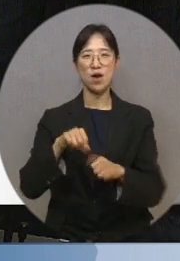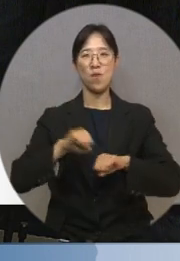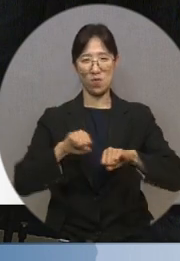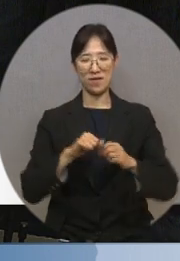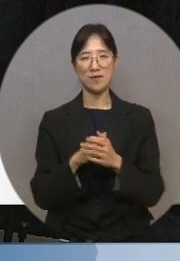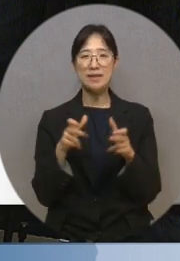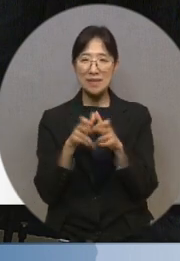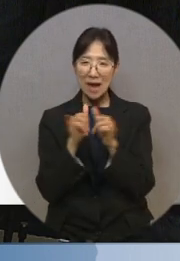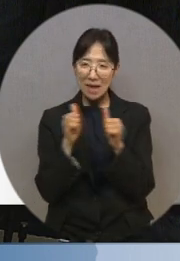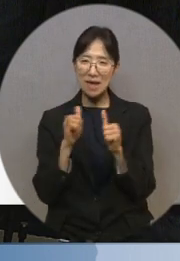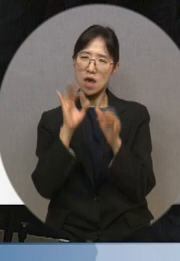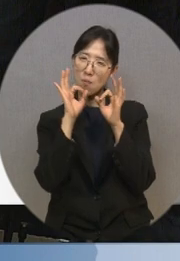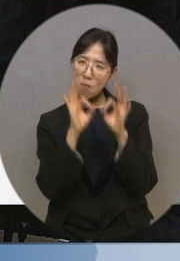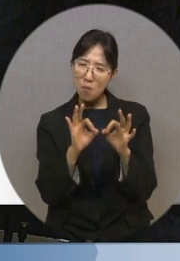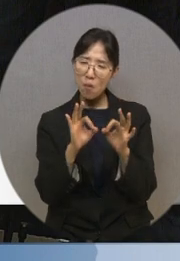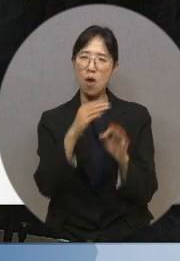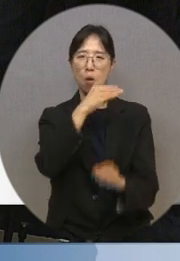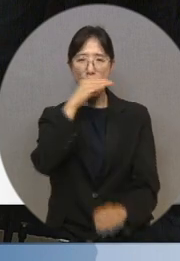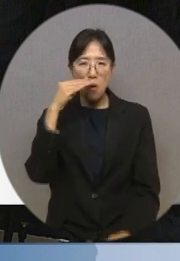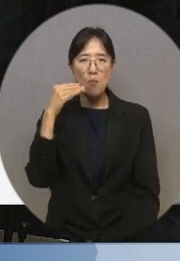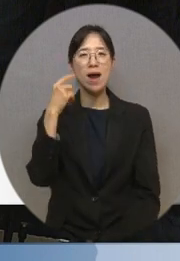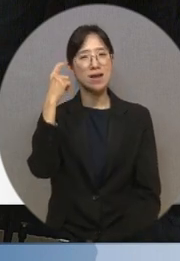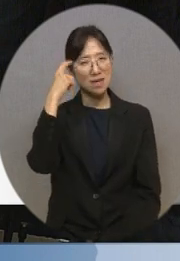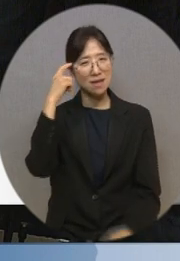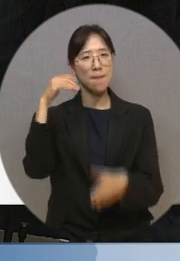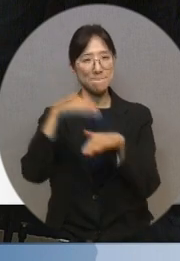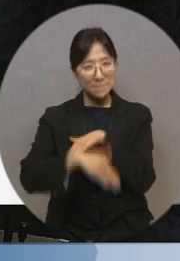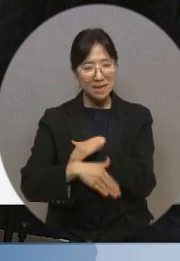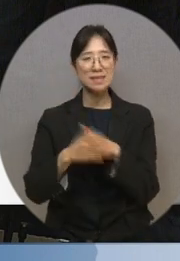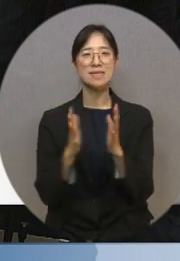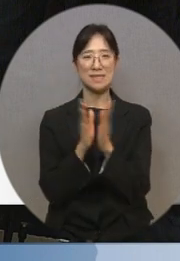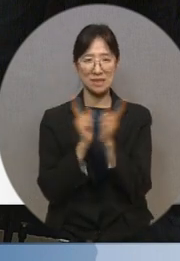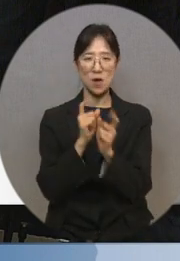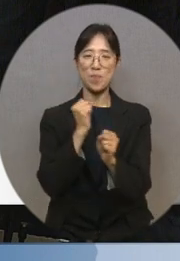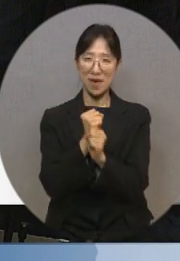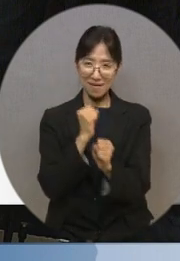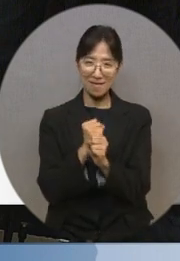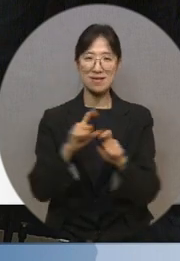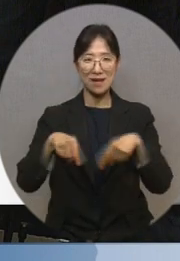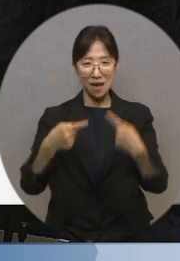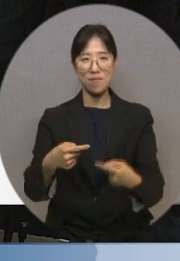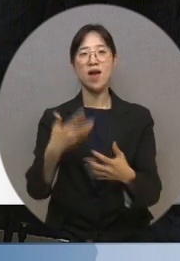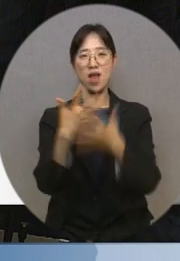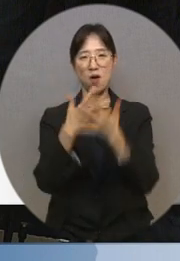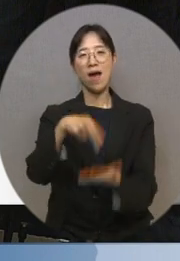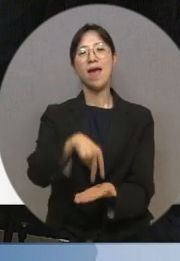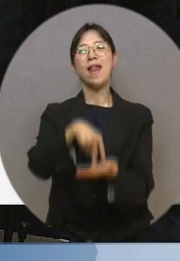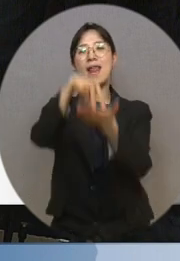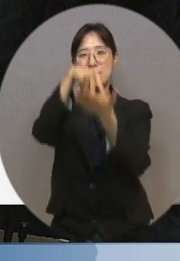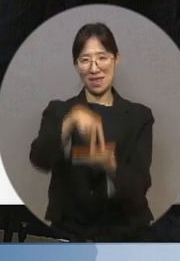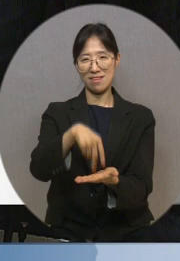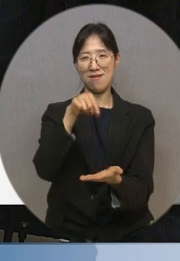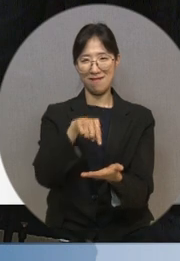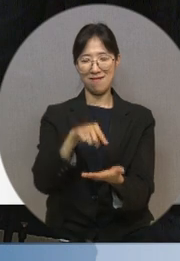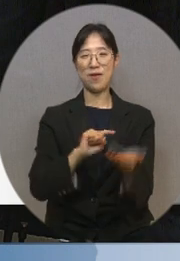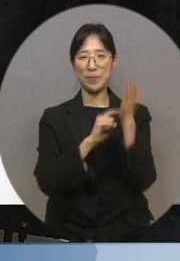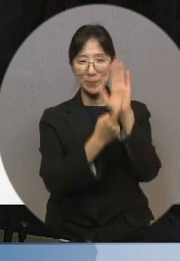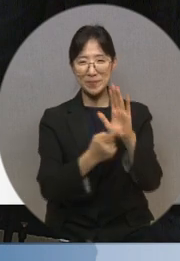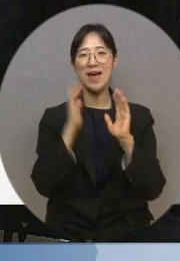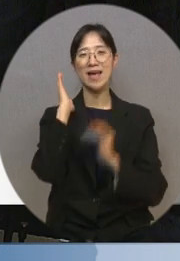장애인을 바라보는 올바른 시선에 대해 직접 제작하고 참여한 영화 엘리베이터를 상영하고 이야기 나누는